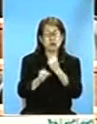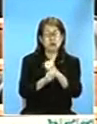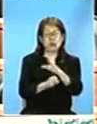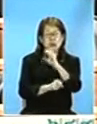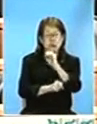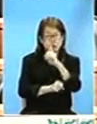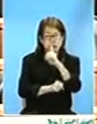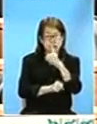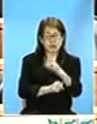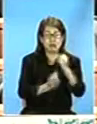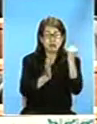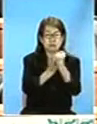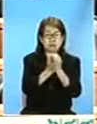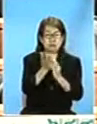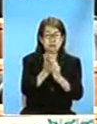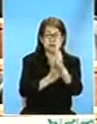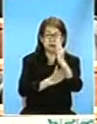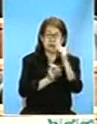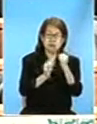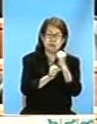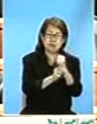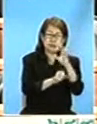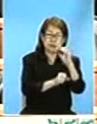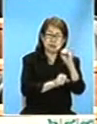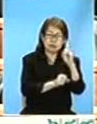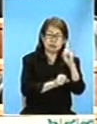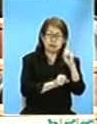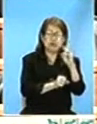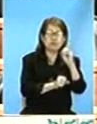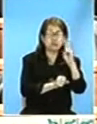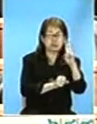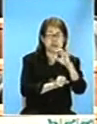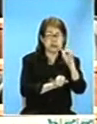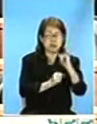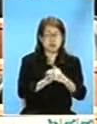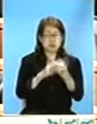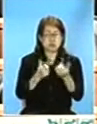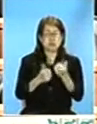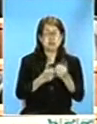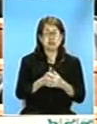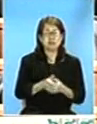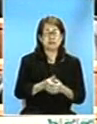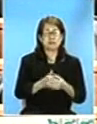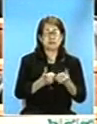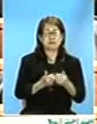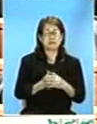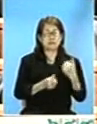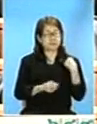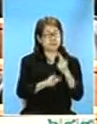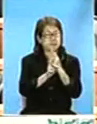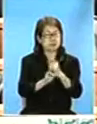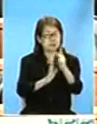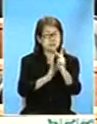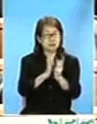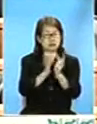าศใช้มาได้ไม่ถึง1ปีนะครับแต่ปัจจุบันนี้เราได้ใช้รัฐธรรมนูญฉบับ